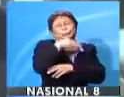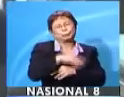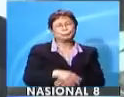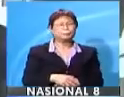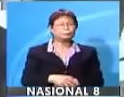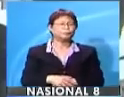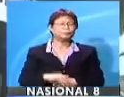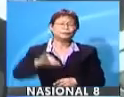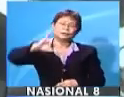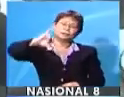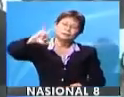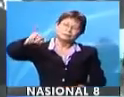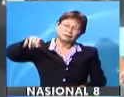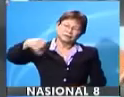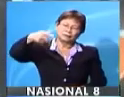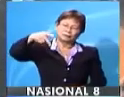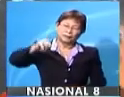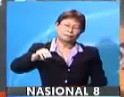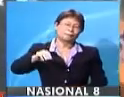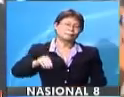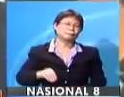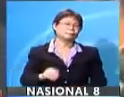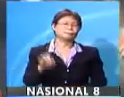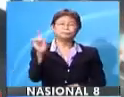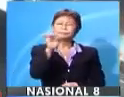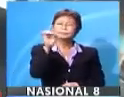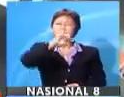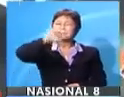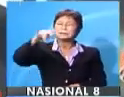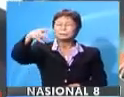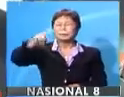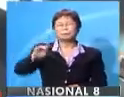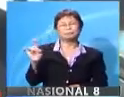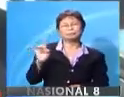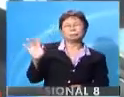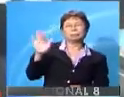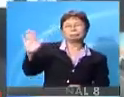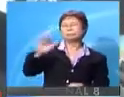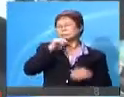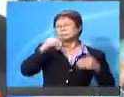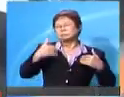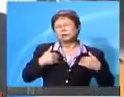Kita sebut JPM single-handedly sebagai JPM. Kita ada Prima.